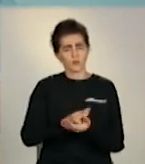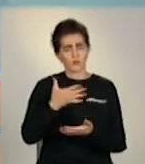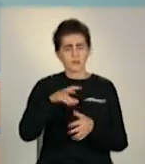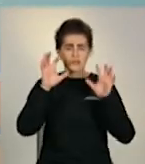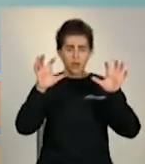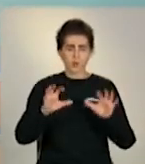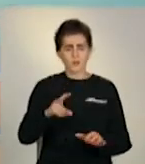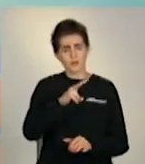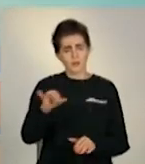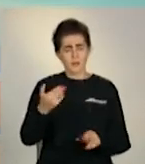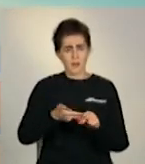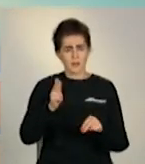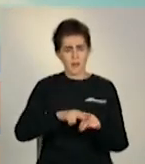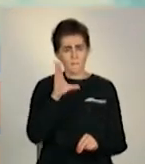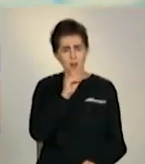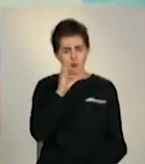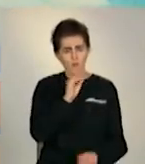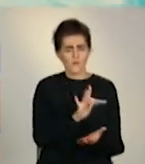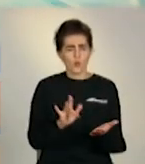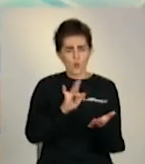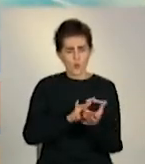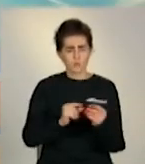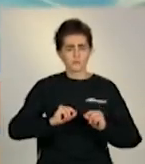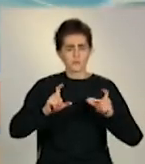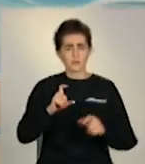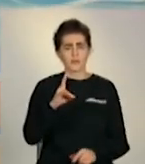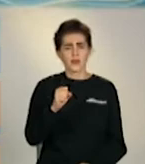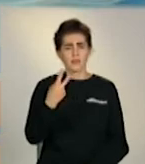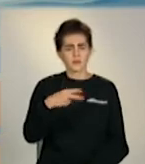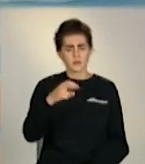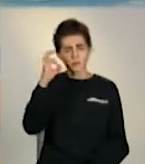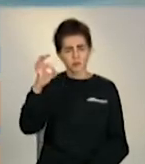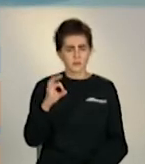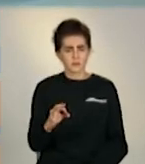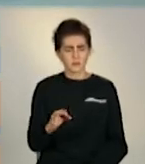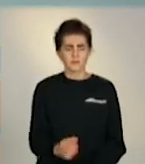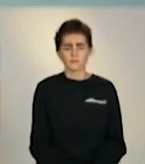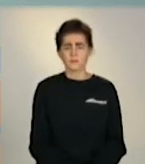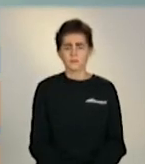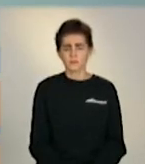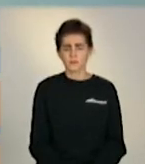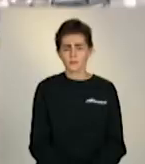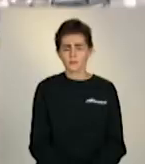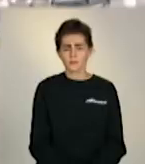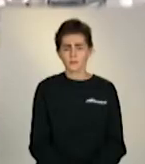на міжміському маршруті збільшили на 20%. Докладно про це далі.